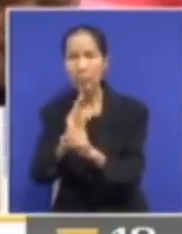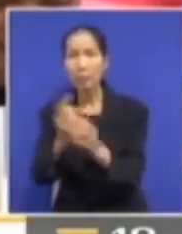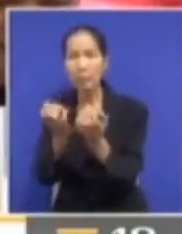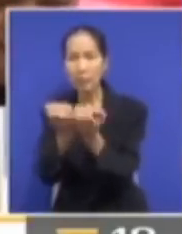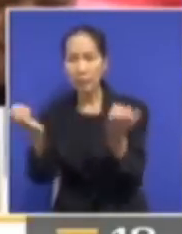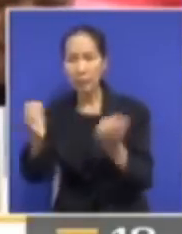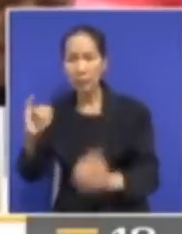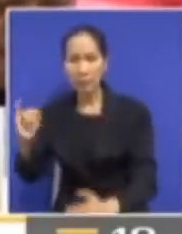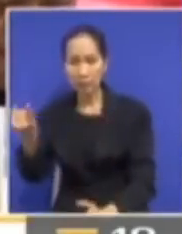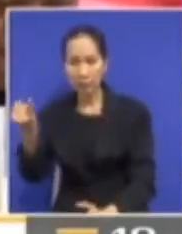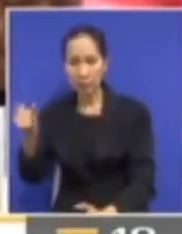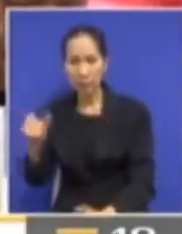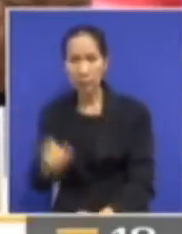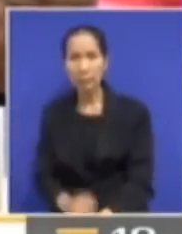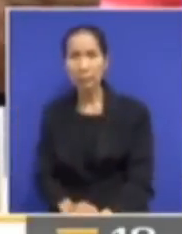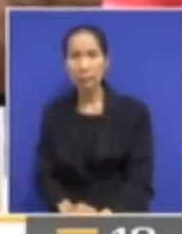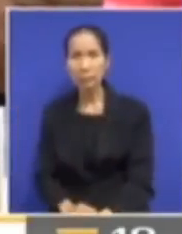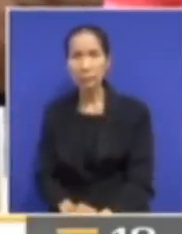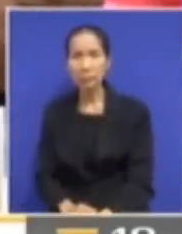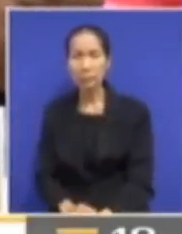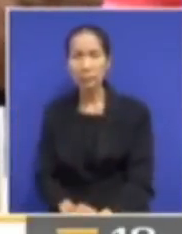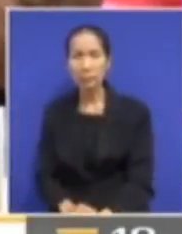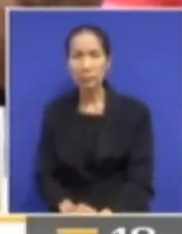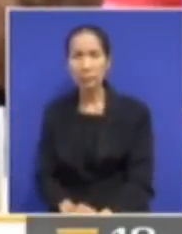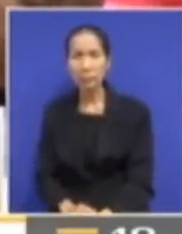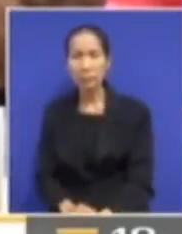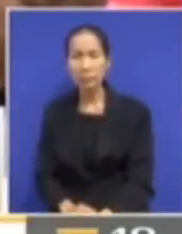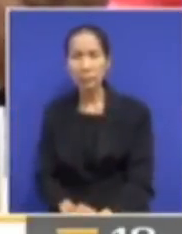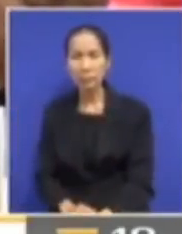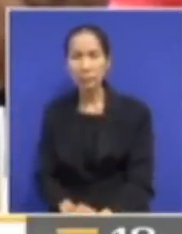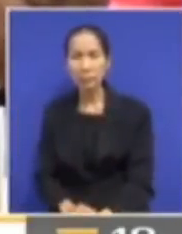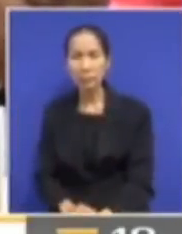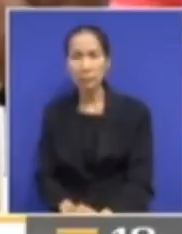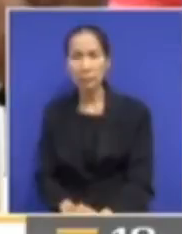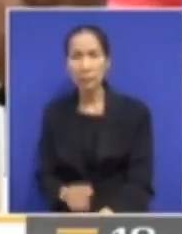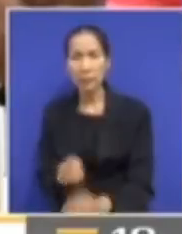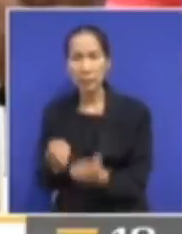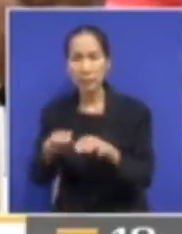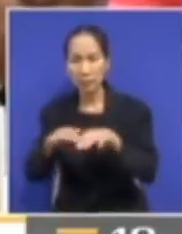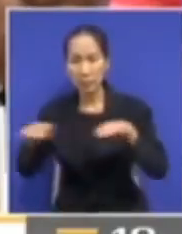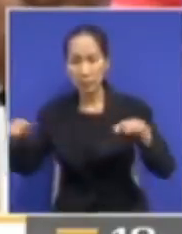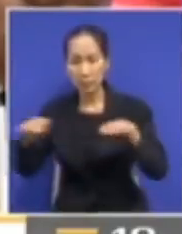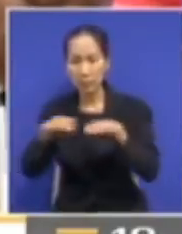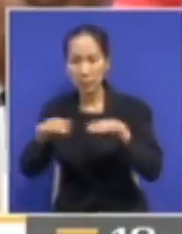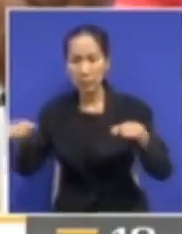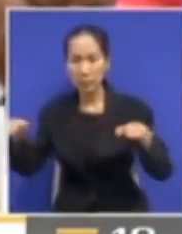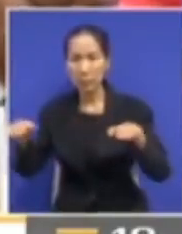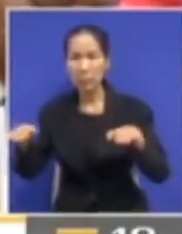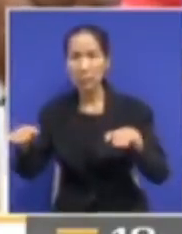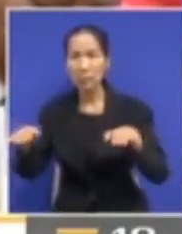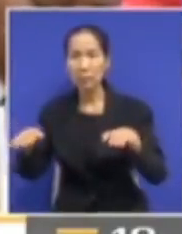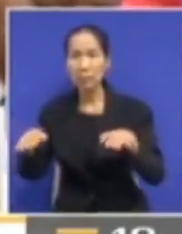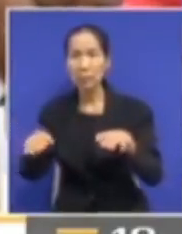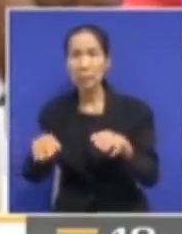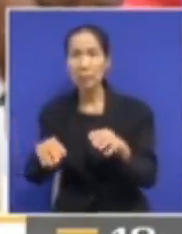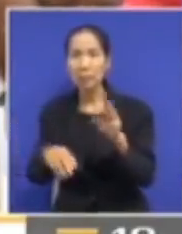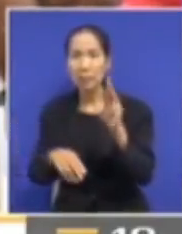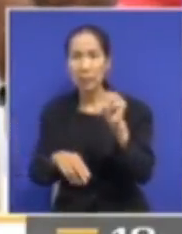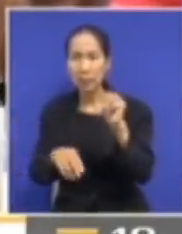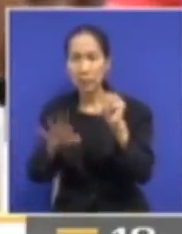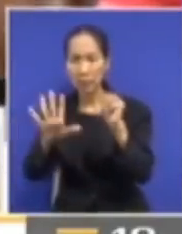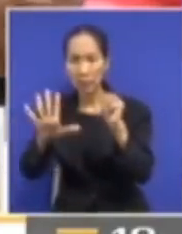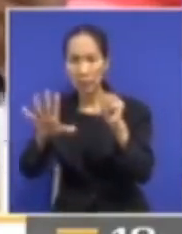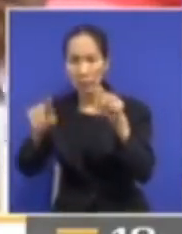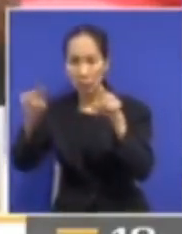มและประมวลจริยธรรมนะครับซึ่งมาตรฐานทางจริยธรรมนะครับมาตรา5วงเล็บ